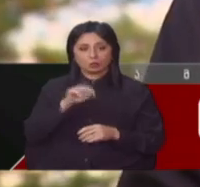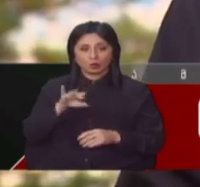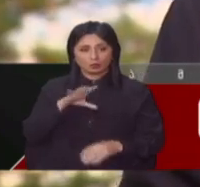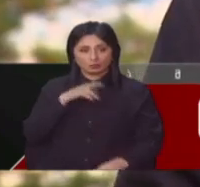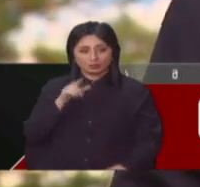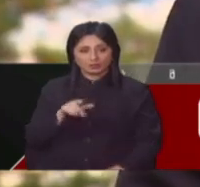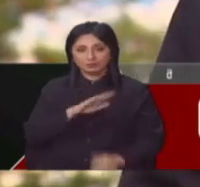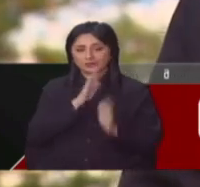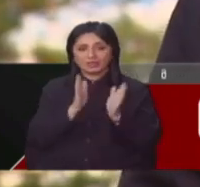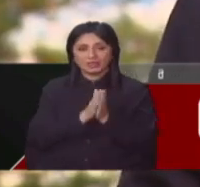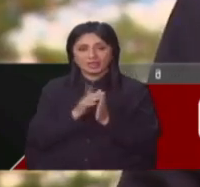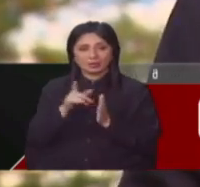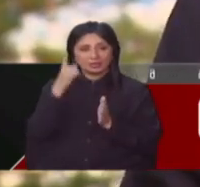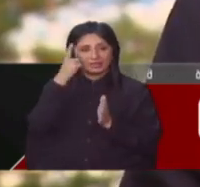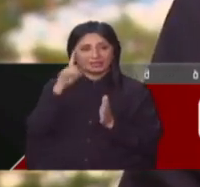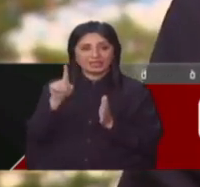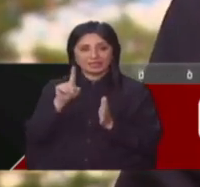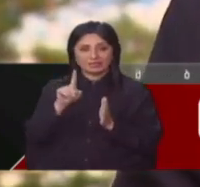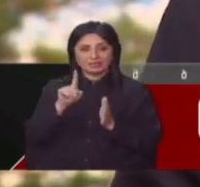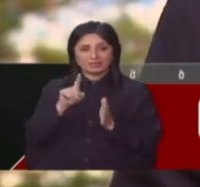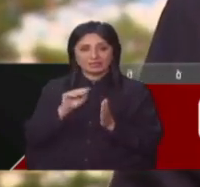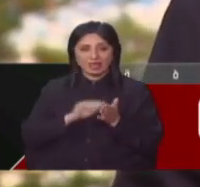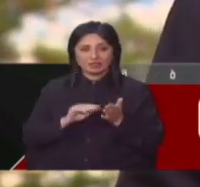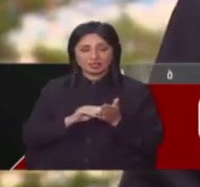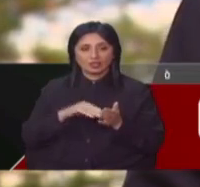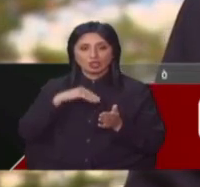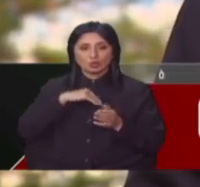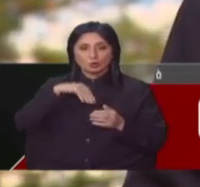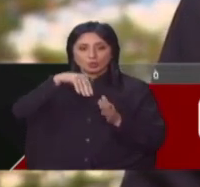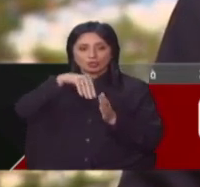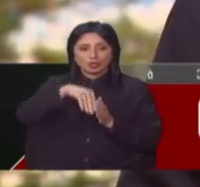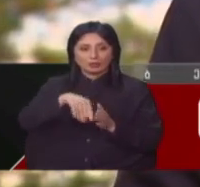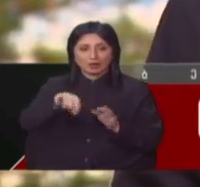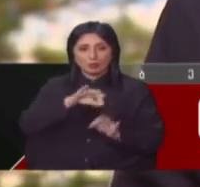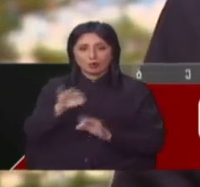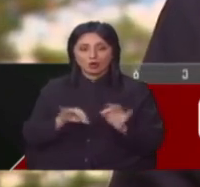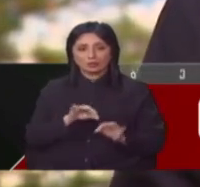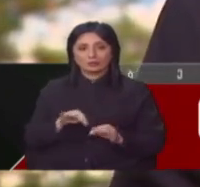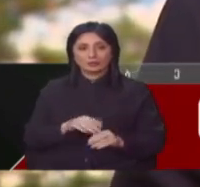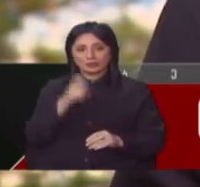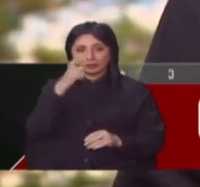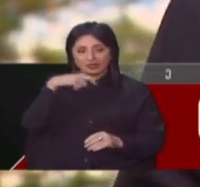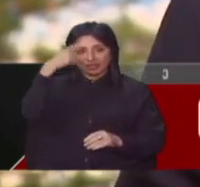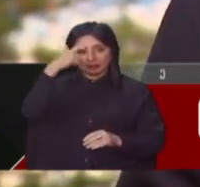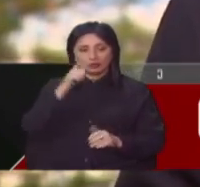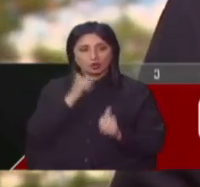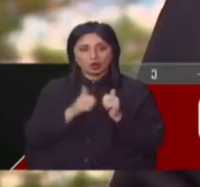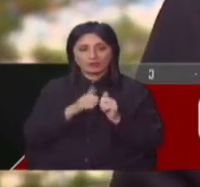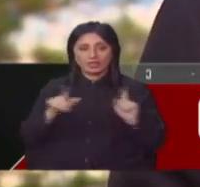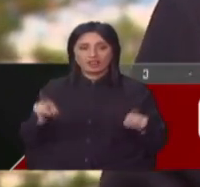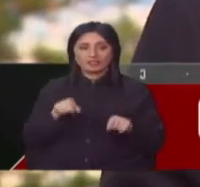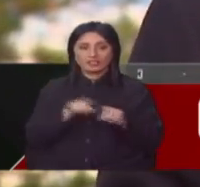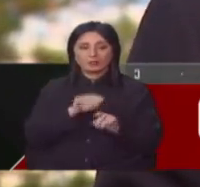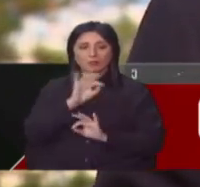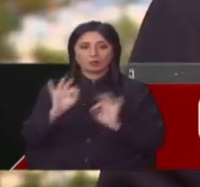იყო მთლიანად ამ იდეის ავტორი, სულისშემგველი ამ პროექტის. ბატონ ბიძინაევანიშვილი ყოველთვის ახორციელებს